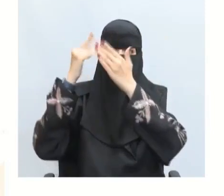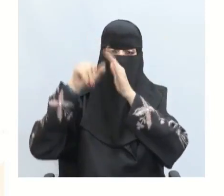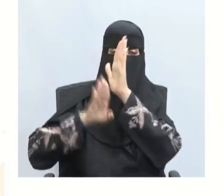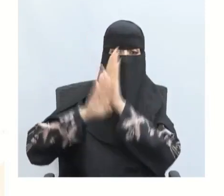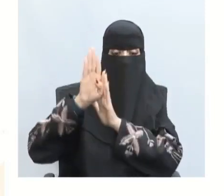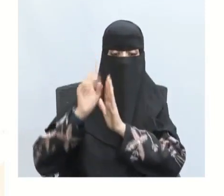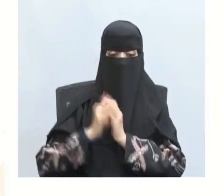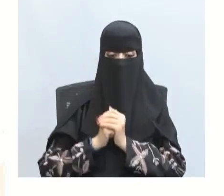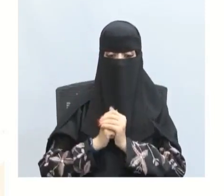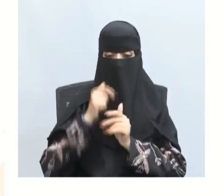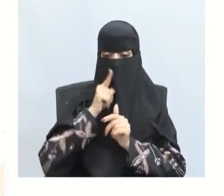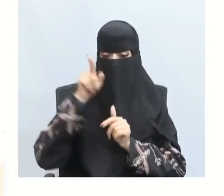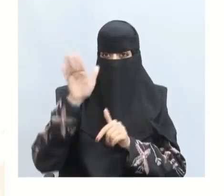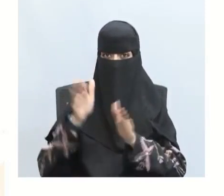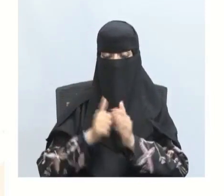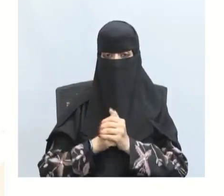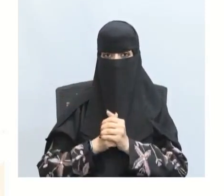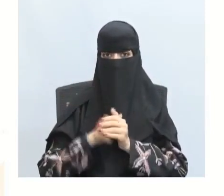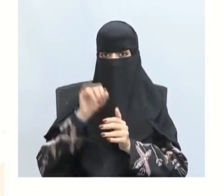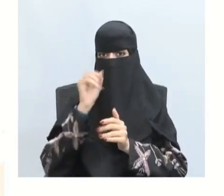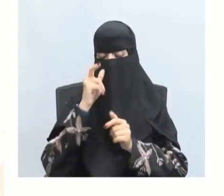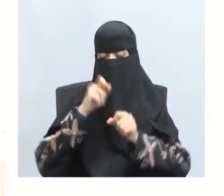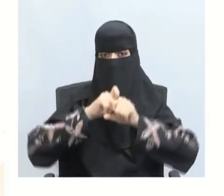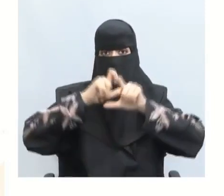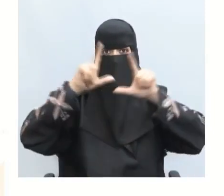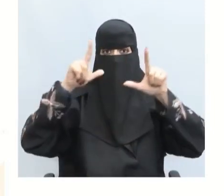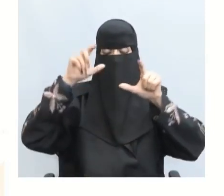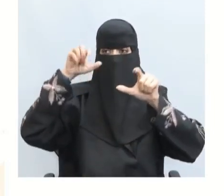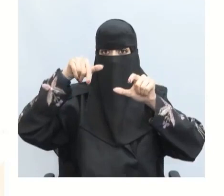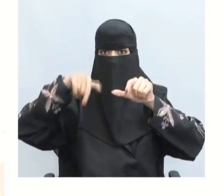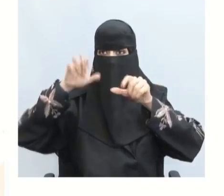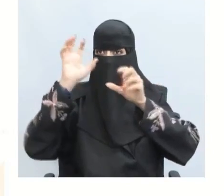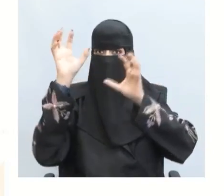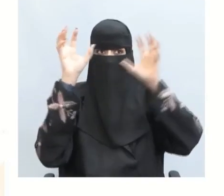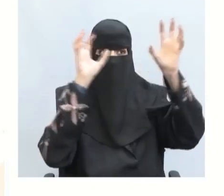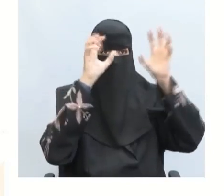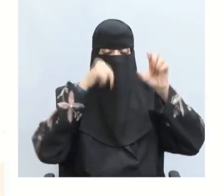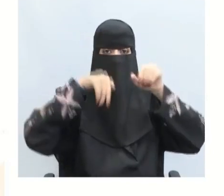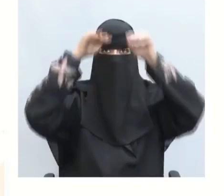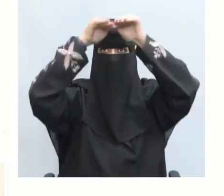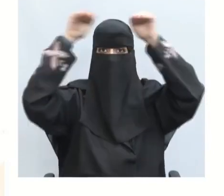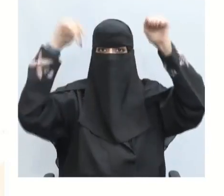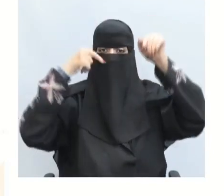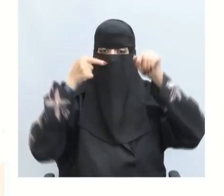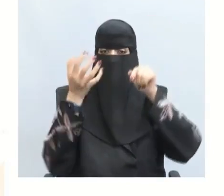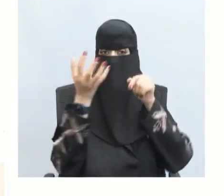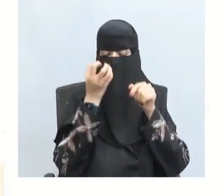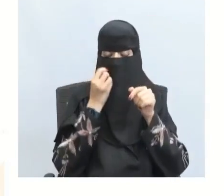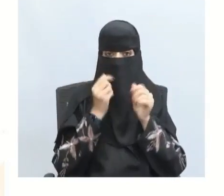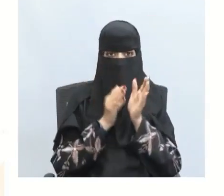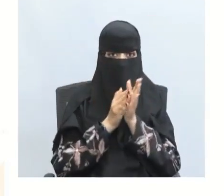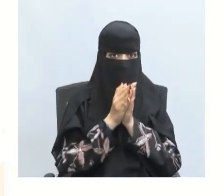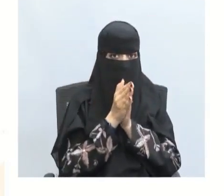وتطوري وهي من ابرز الاجرام السماويه التي حازت على